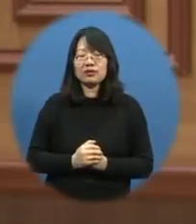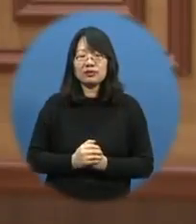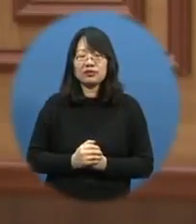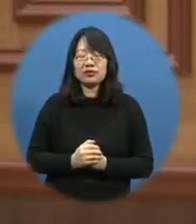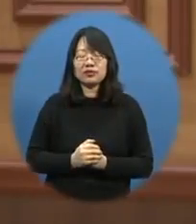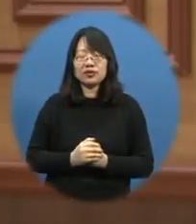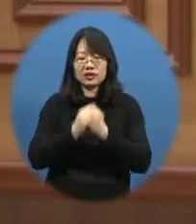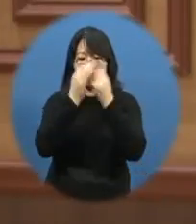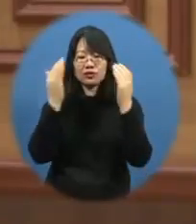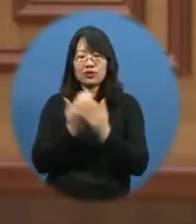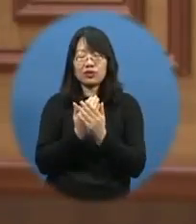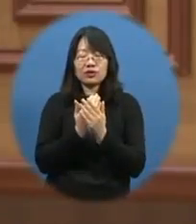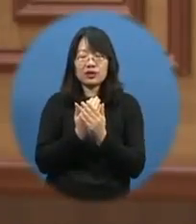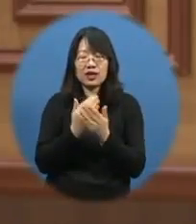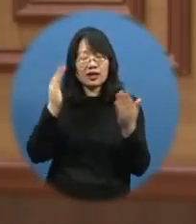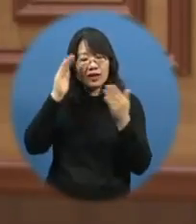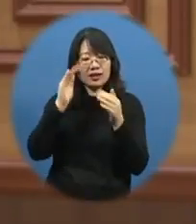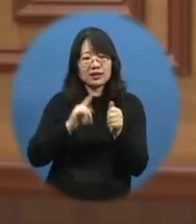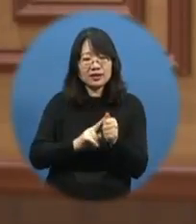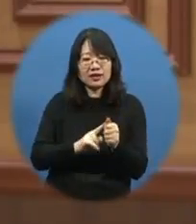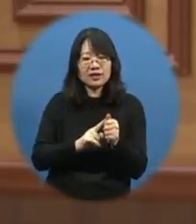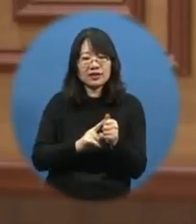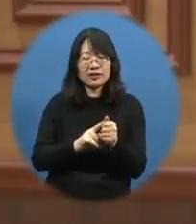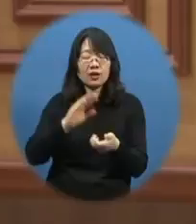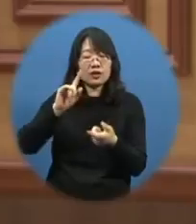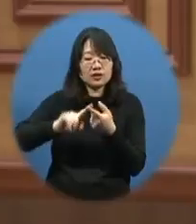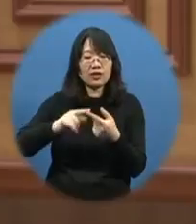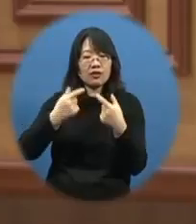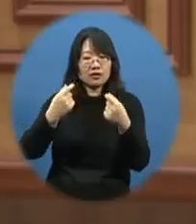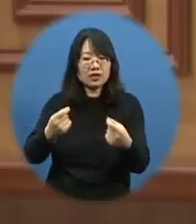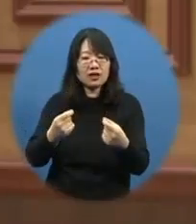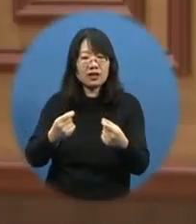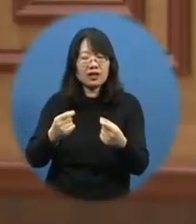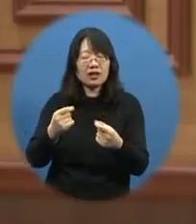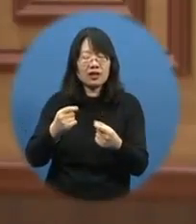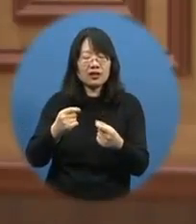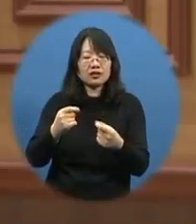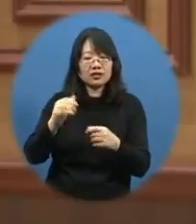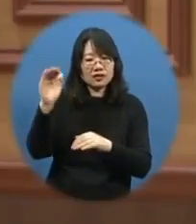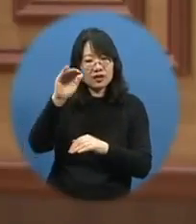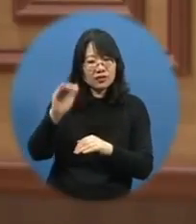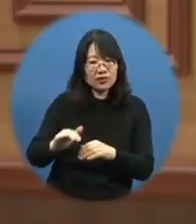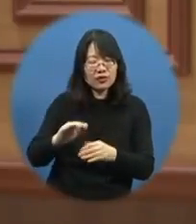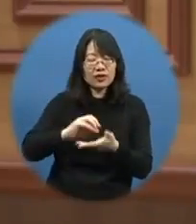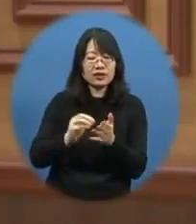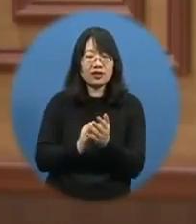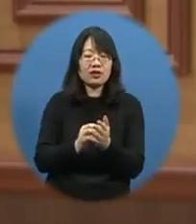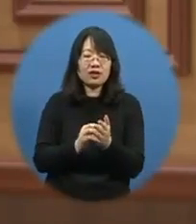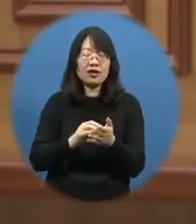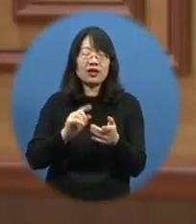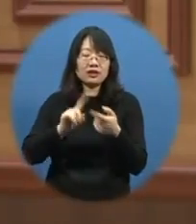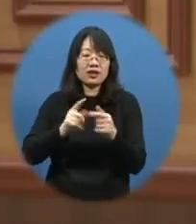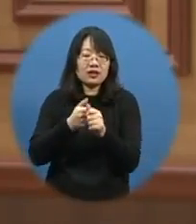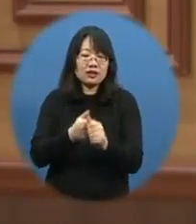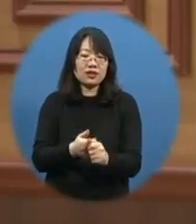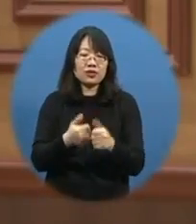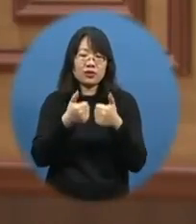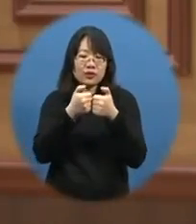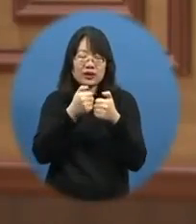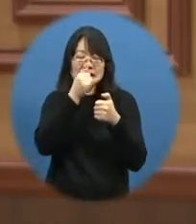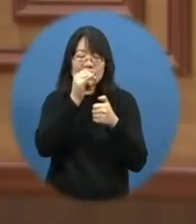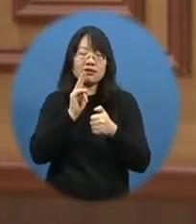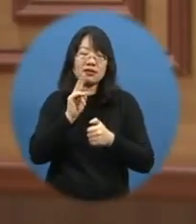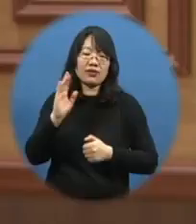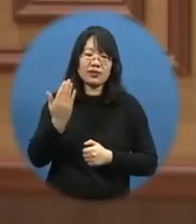여기에까지도 전체적으로 학생들의 적절한 난이도와 적절한 양에 관해서 논의가